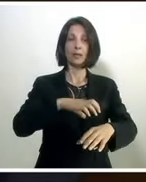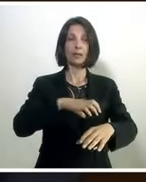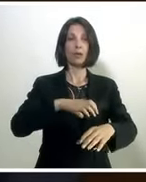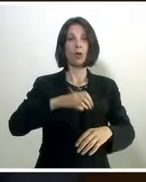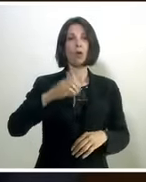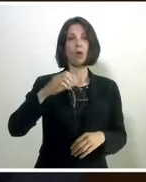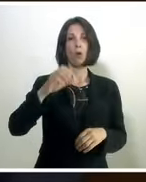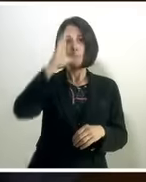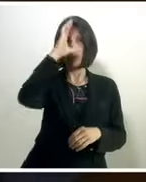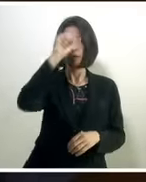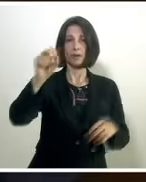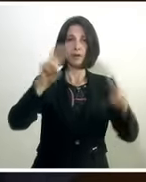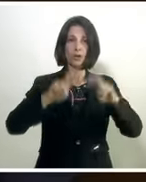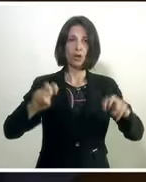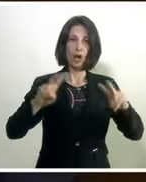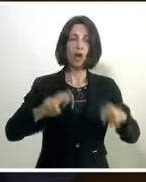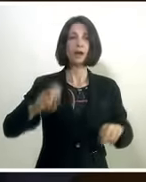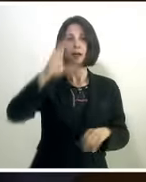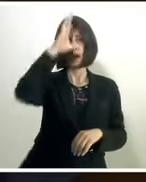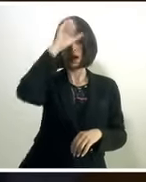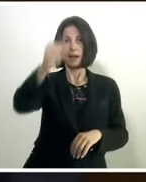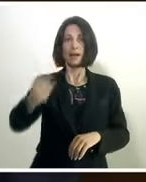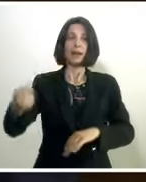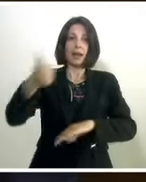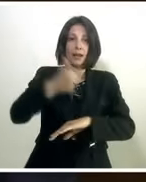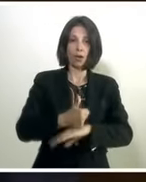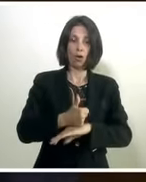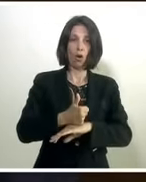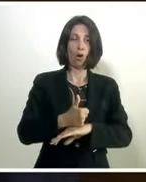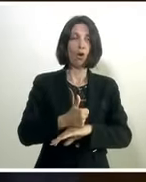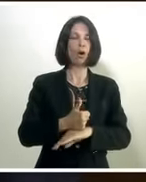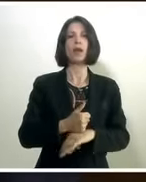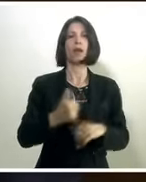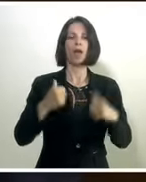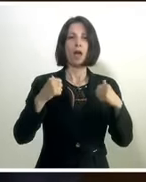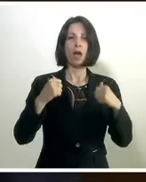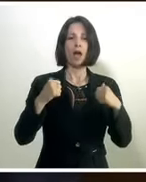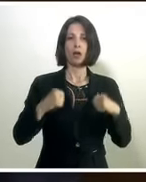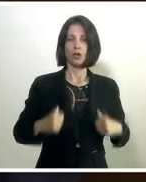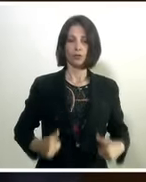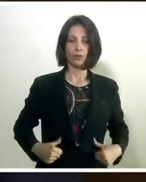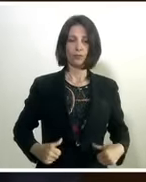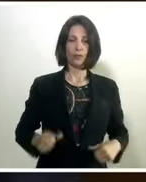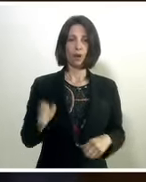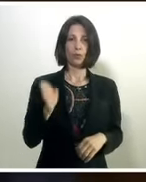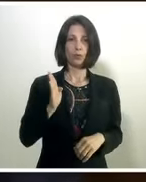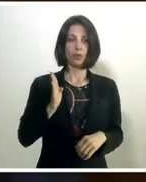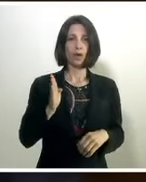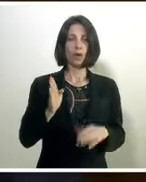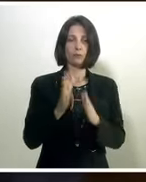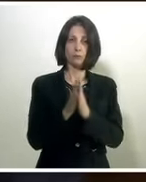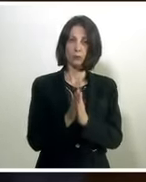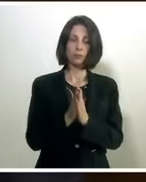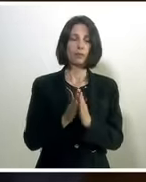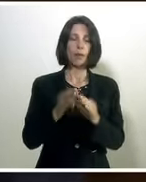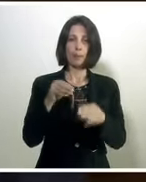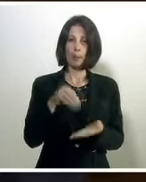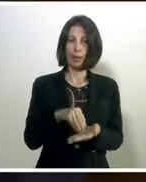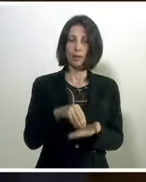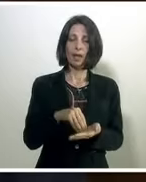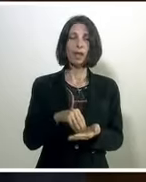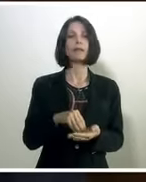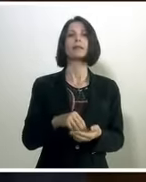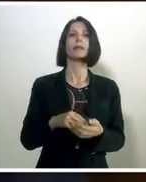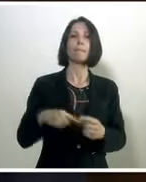rettore chiarissimi professori del Senato accademico autorità civili militari e religiose presenti Egregi